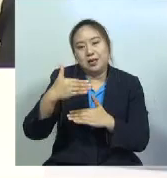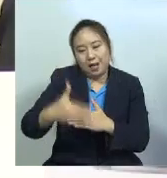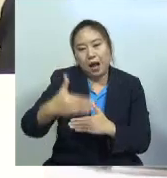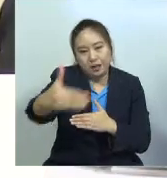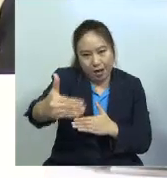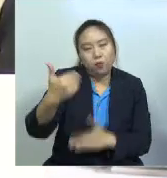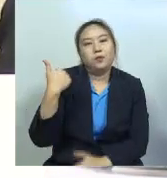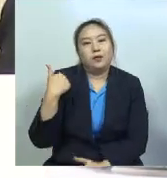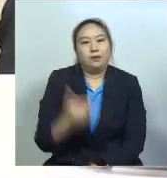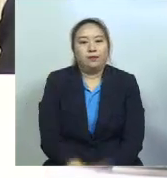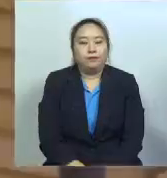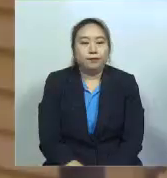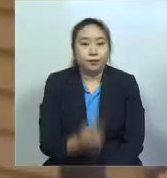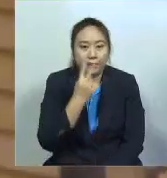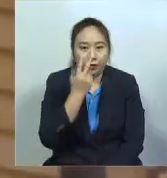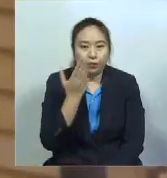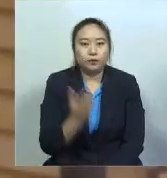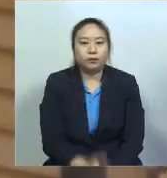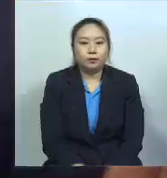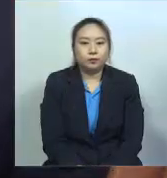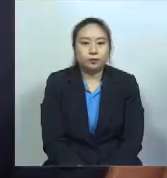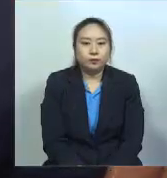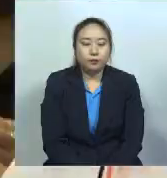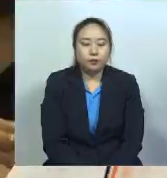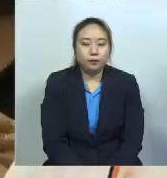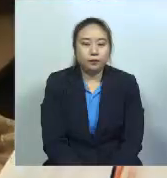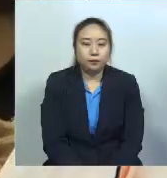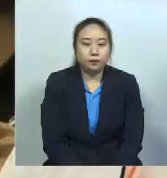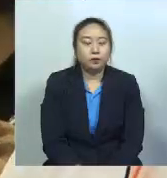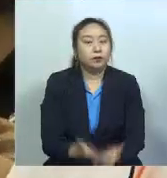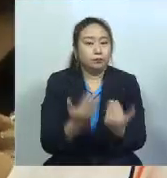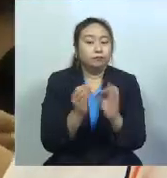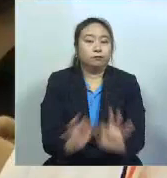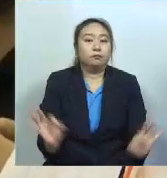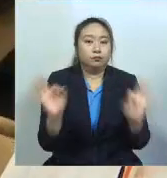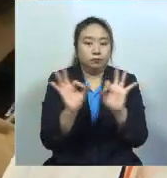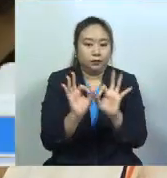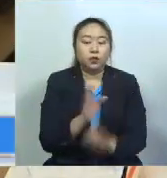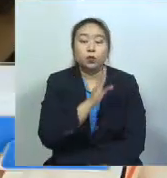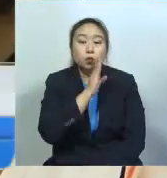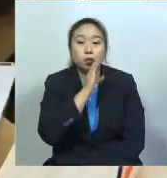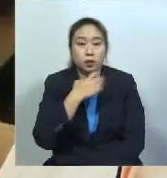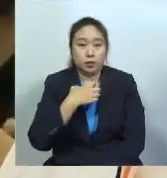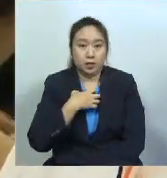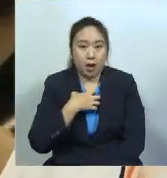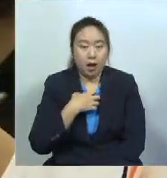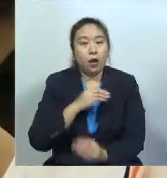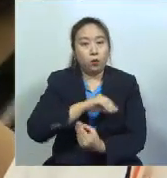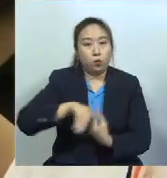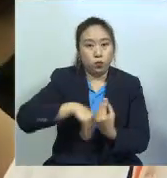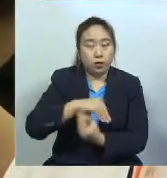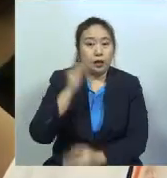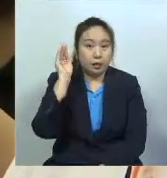และก็ระยะยาวด้วยนะคะไปฟังเสียงกันค่ะ อันนี้เป็นสิ่งจำเป็นนะครับว่าถ้าเราต้องการสร้างความเชื่อมั่นให้ธุรกิจ